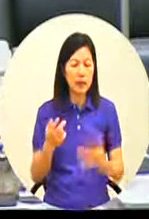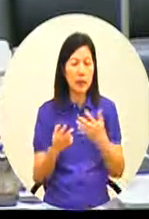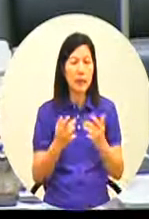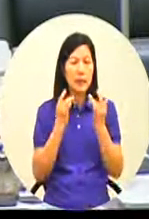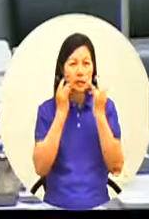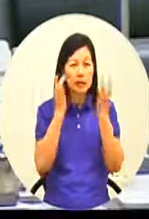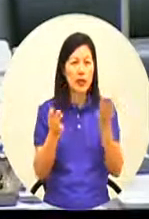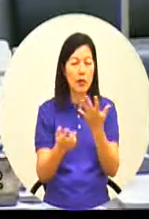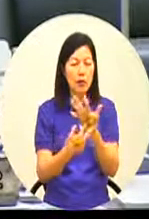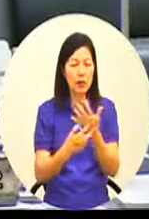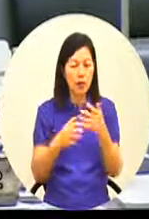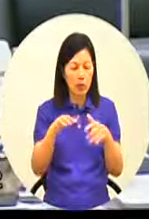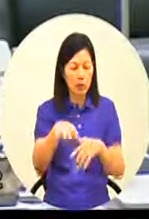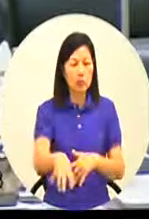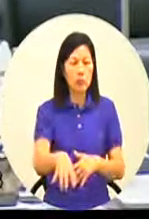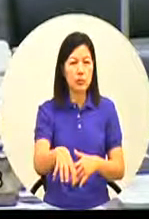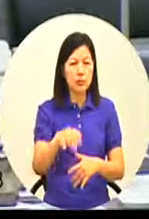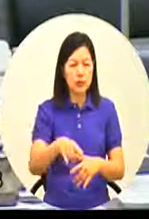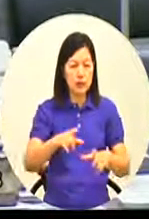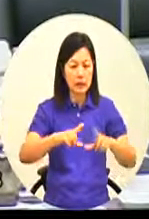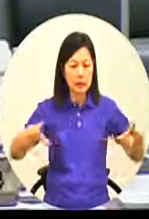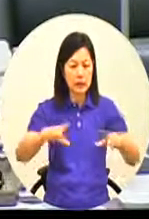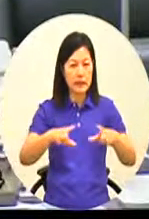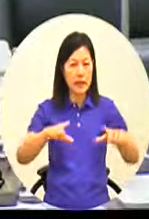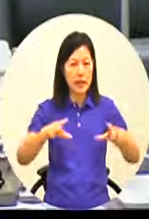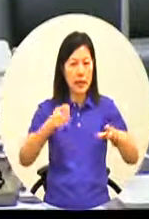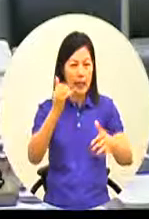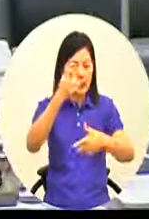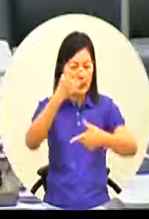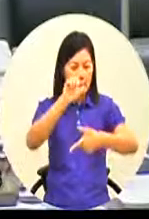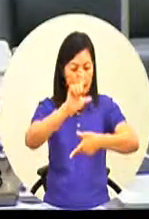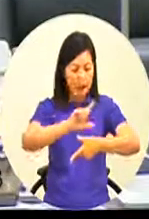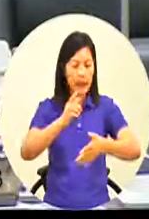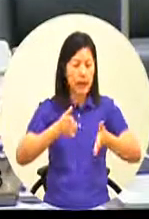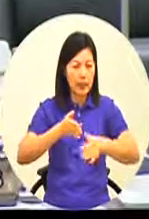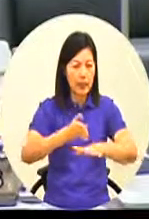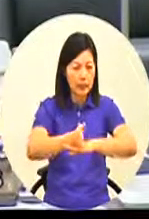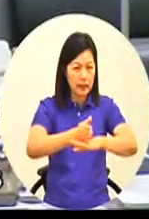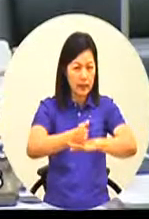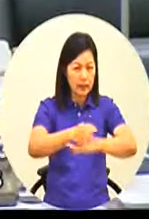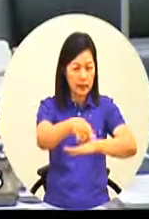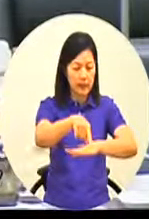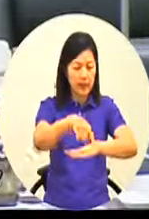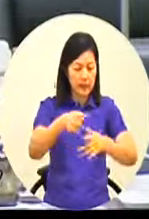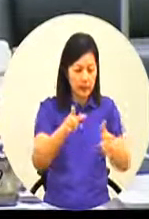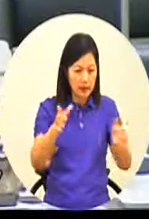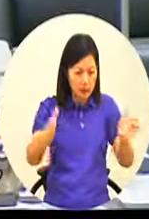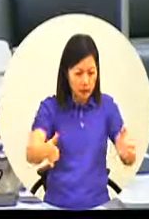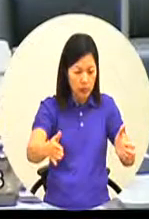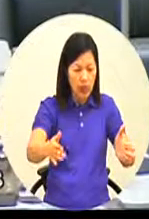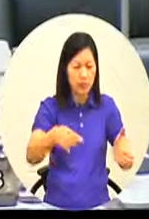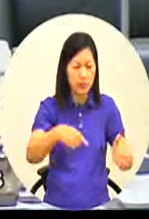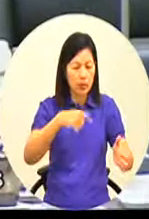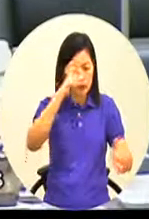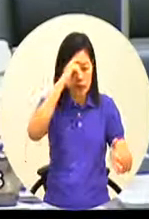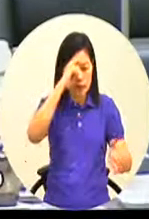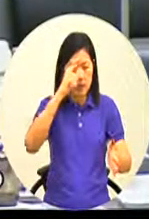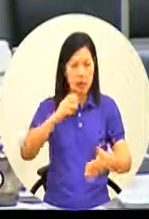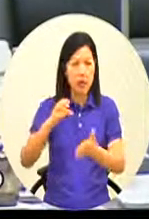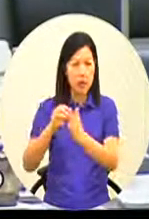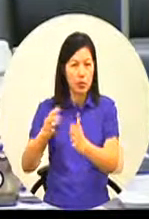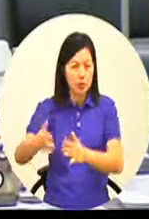像南子这种比较有大型车辆经过的这些路段跟区域，我们就期待局长你可以在